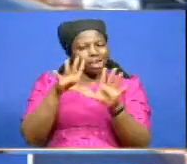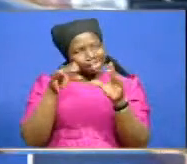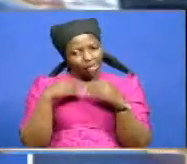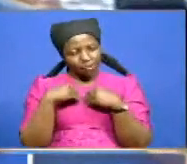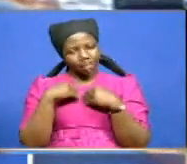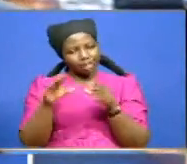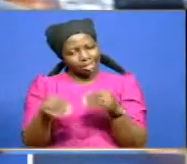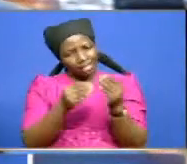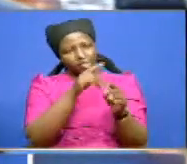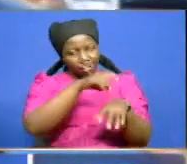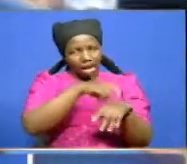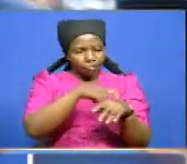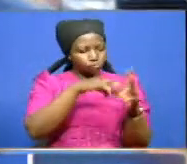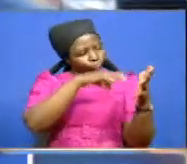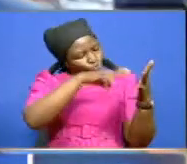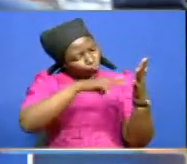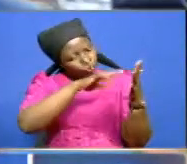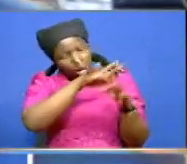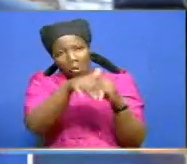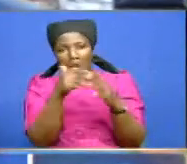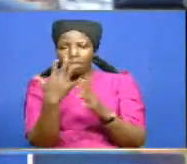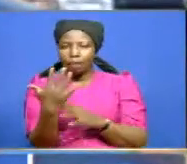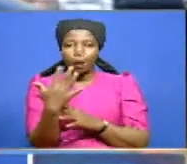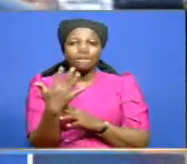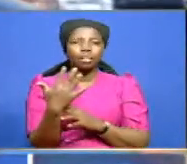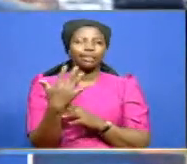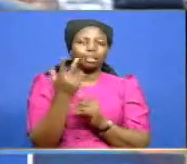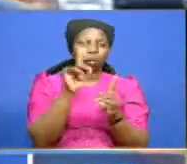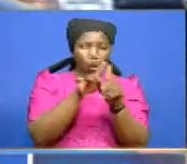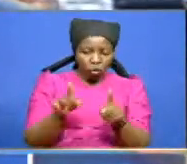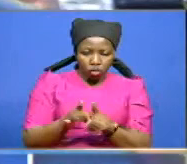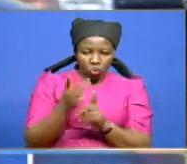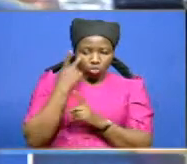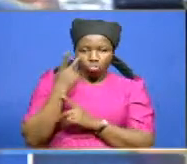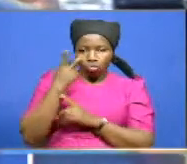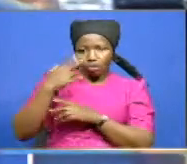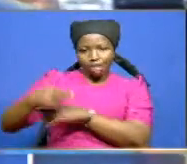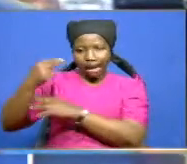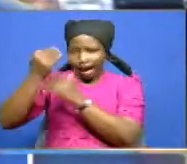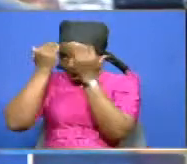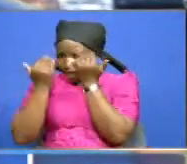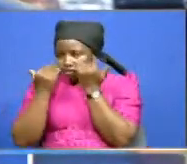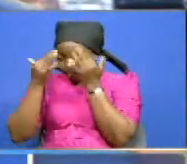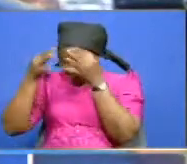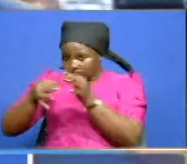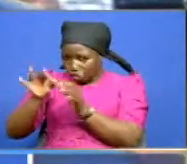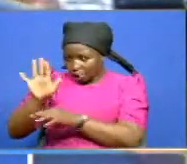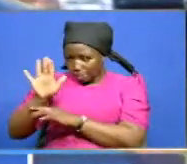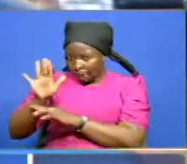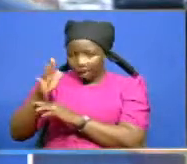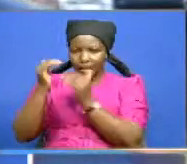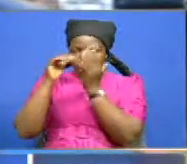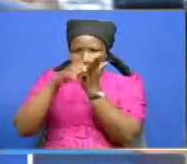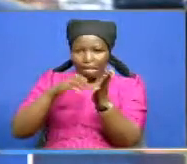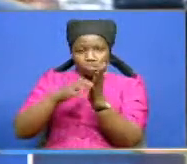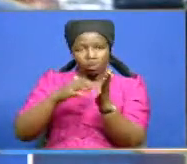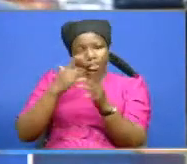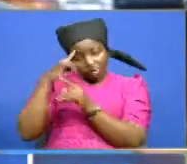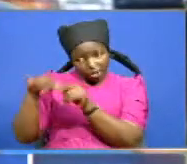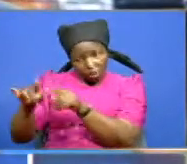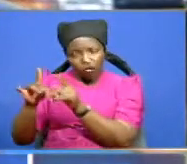wapate kuangalia zile stakabadhi zote, waangalie pia uamuzi wa mahakama ya juu pale Machakos, ndipo